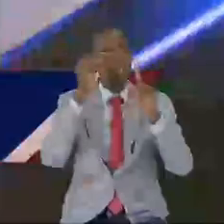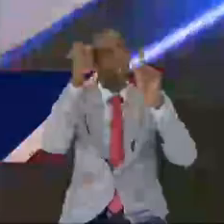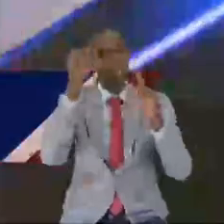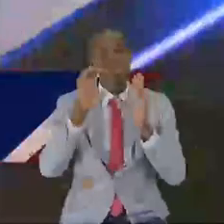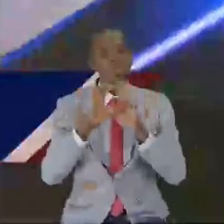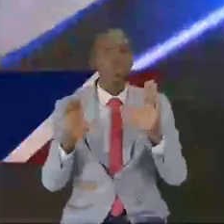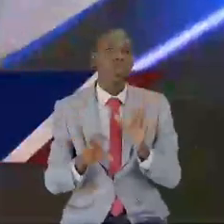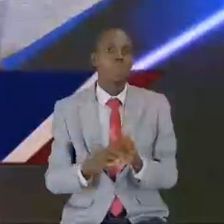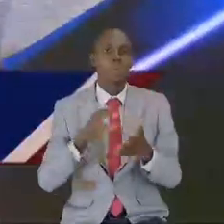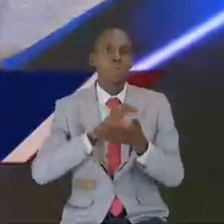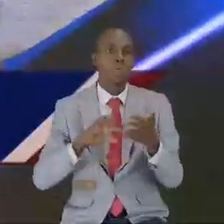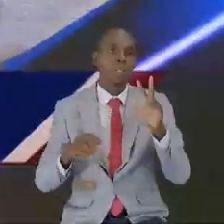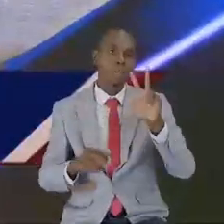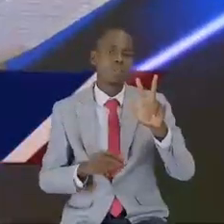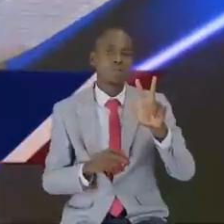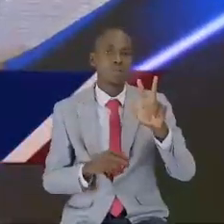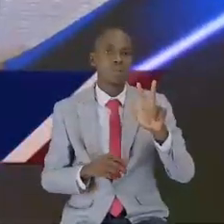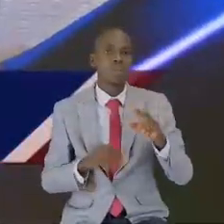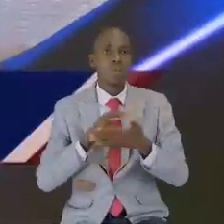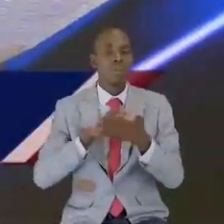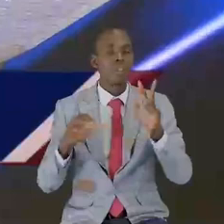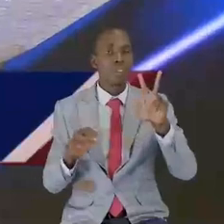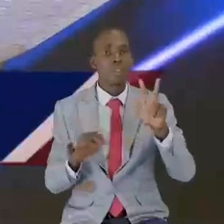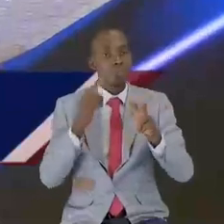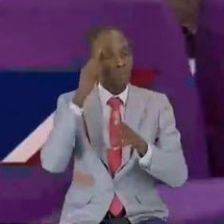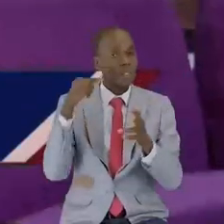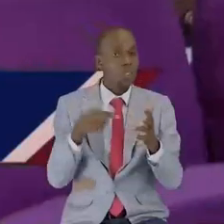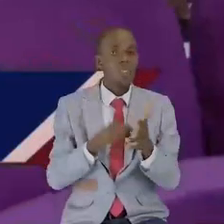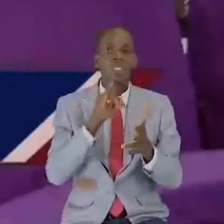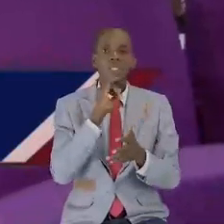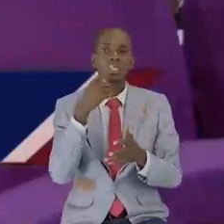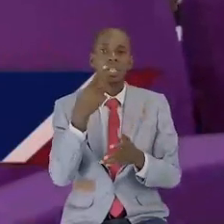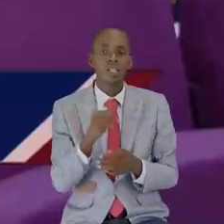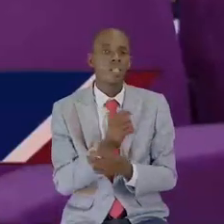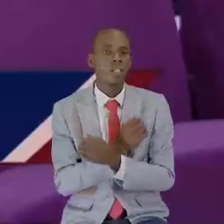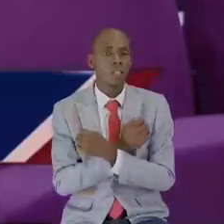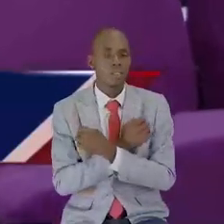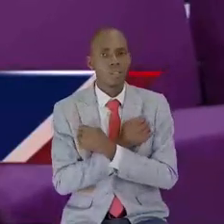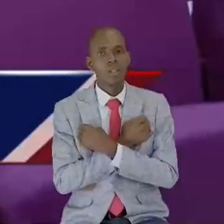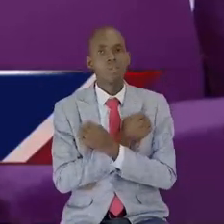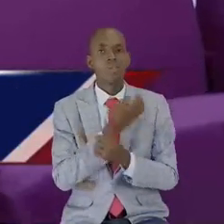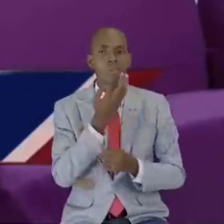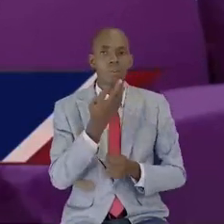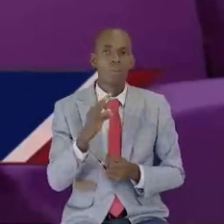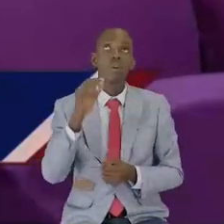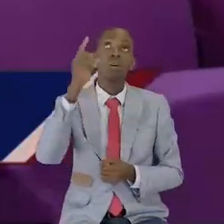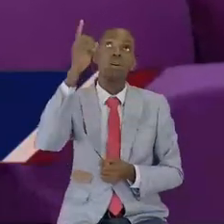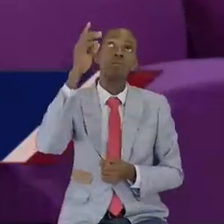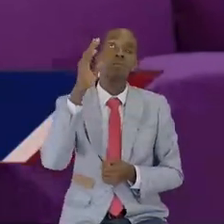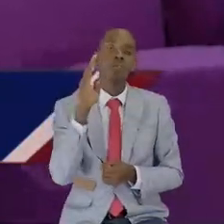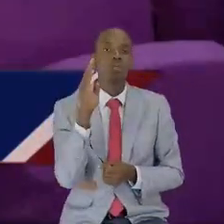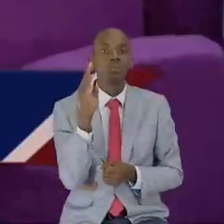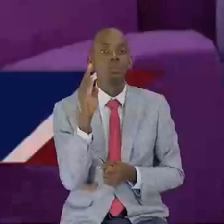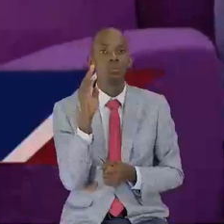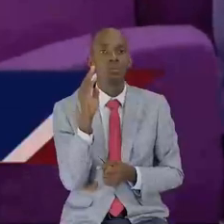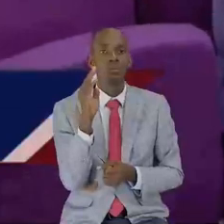Et dit, nous connaissons que nous aimons les enfants de Dieu lorsque nous aimons Dieu et que nous pratiquons ses commandements. Verset 3, car l'amour de